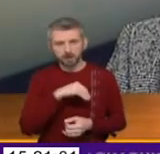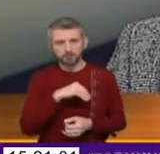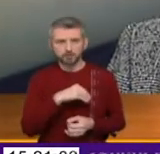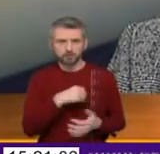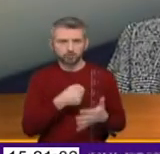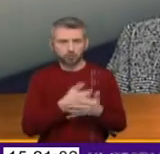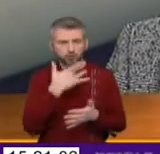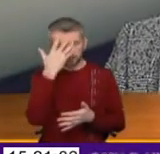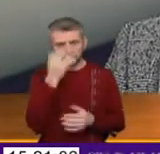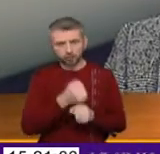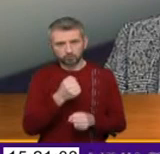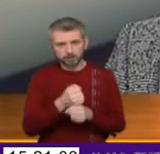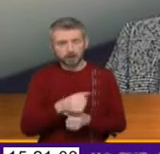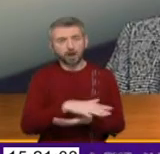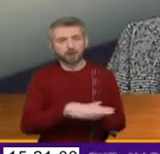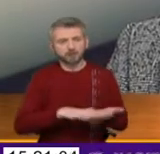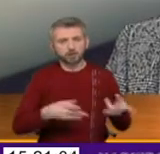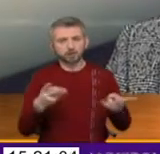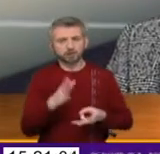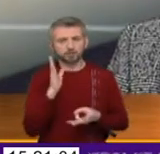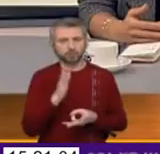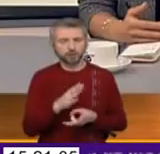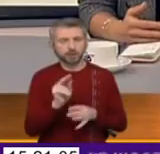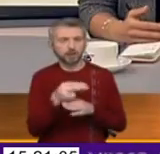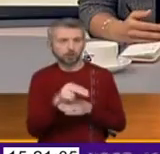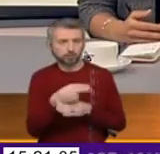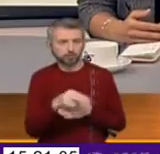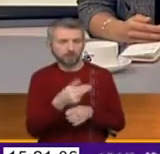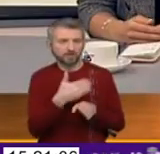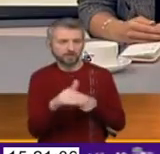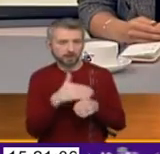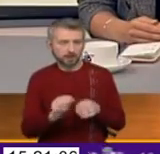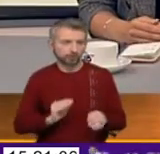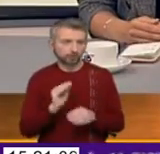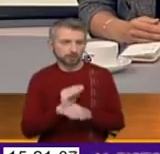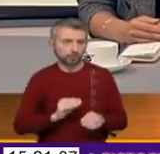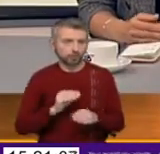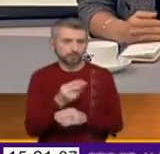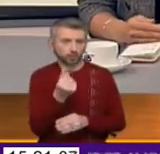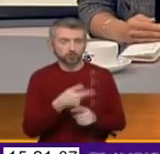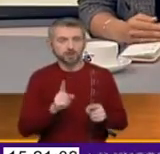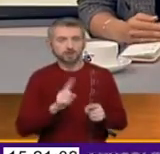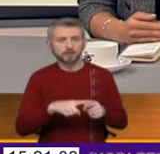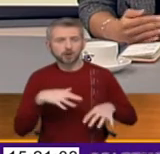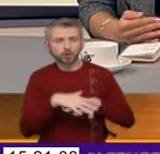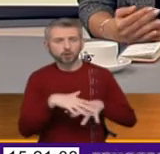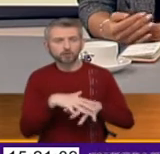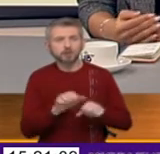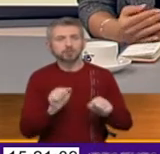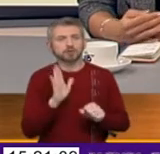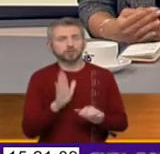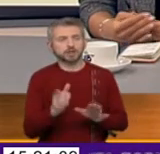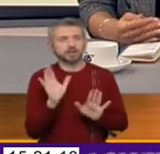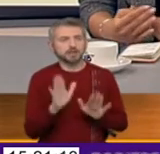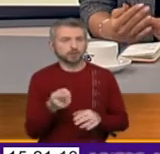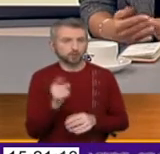десь до літа зробити, ну а далі потрібно буде на коригування виділяти ще додаткові об'єми коштів. Але це розрахувати можна буде тільки тоді, коли